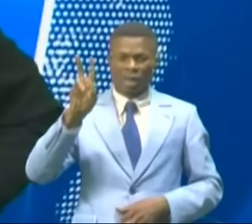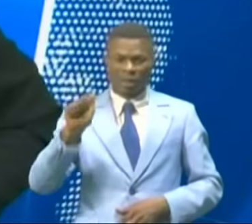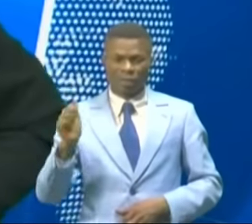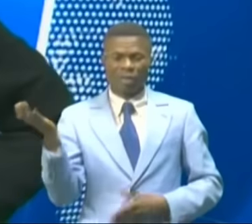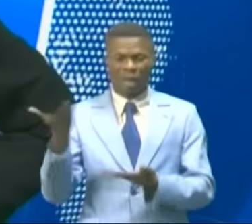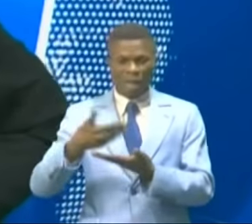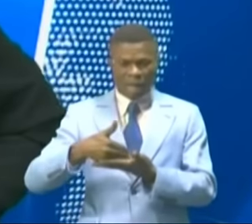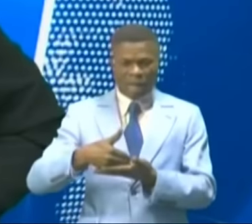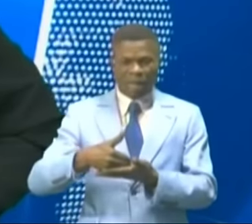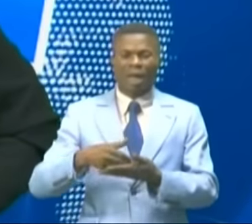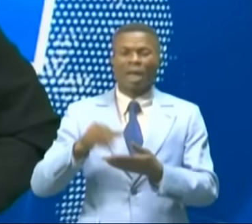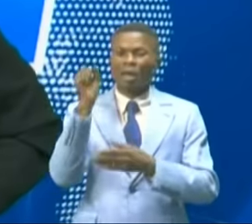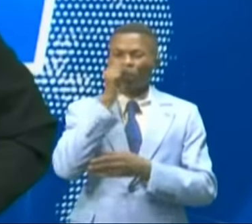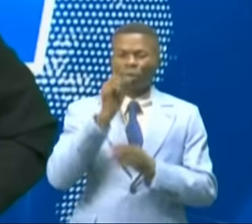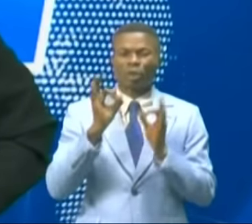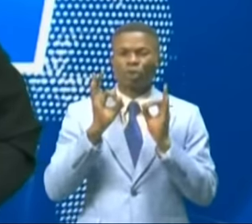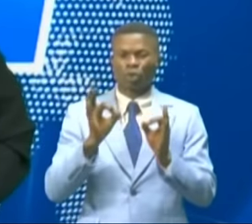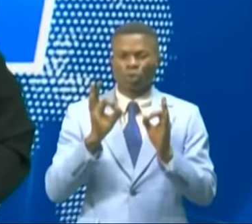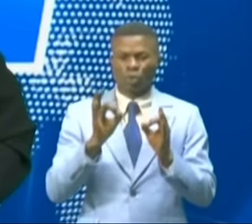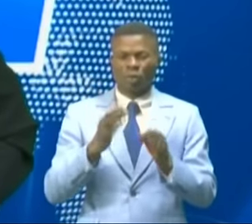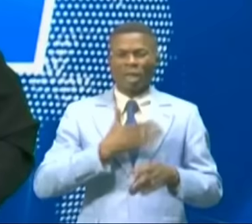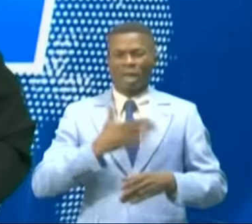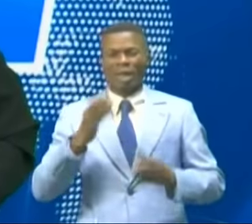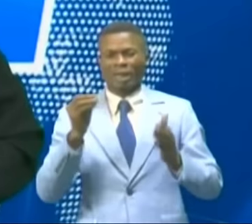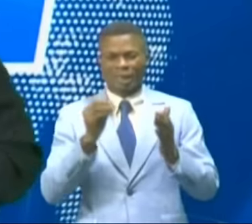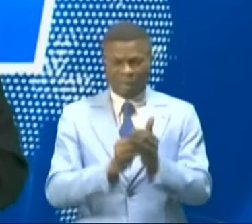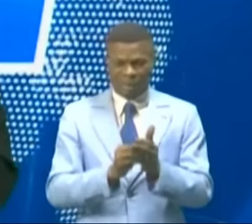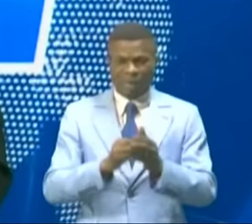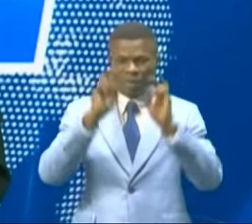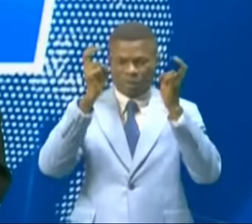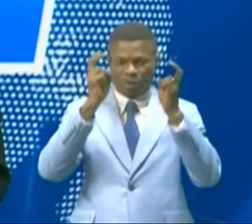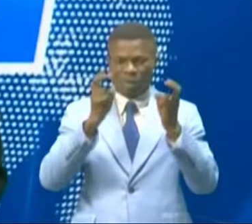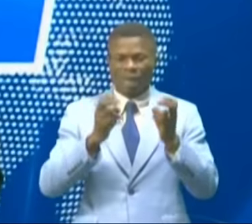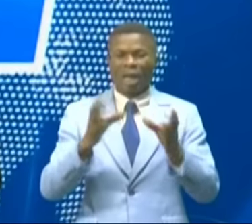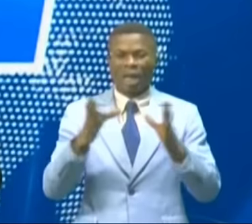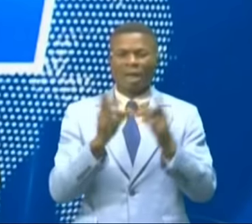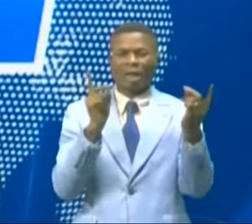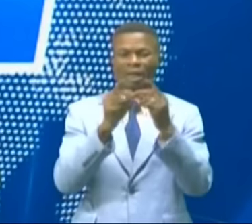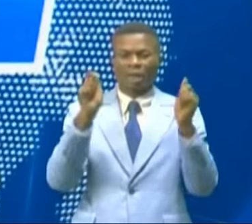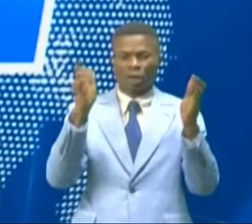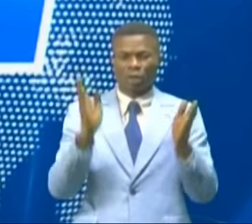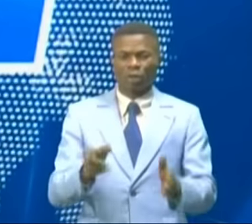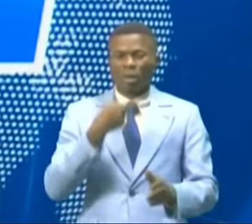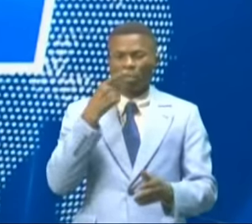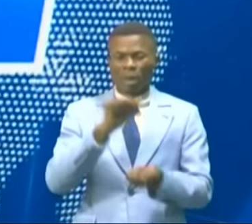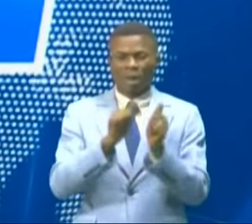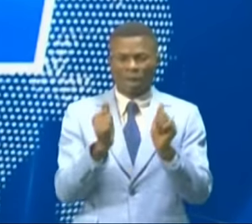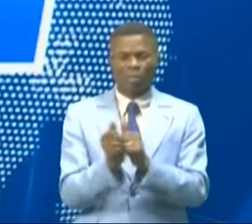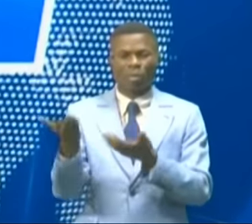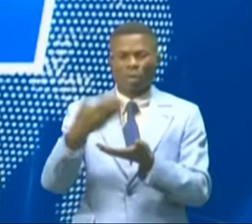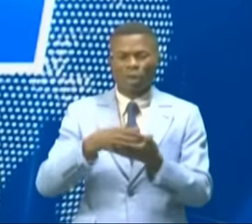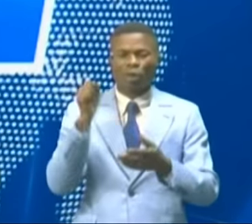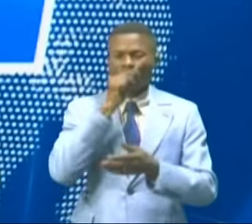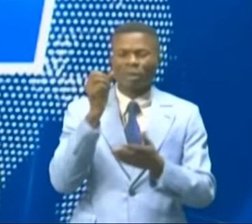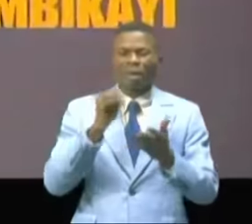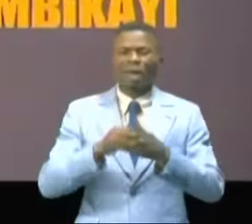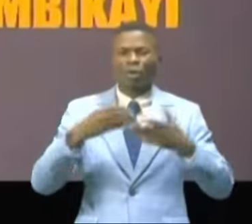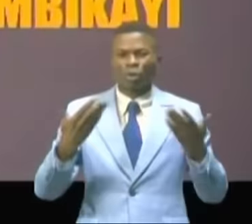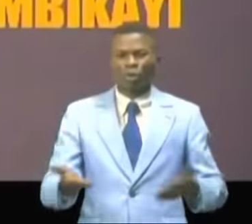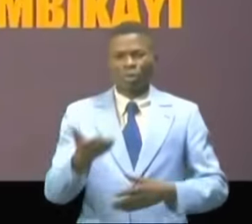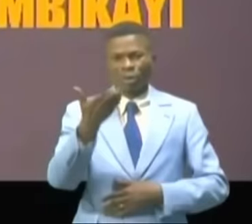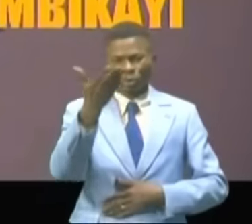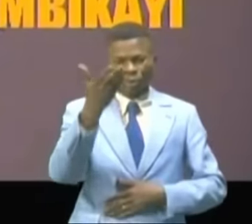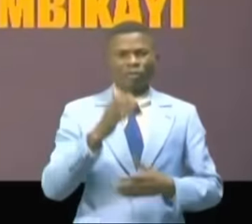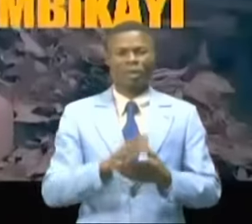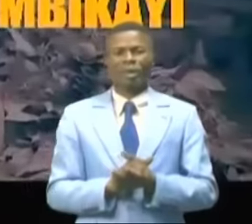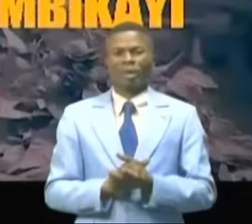avec un nouvel album, Essaye encore. Il était devant la presse pour parler de son retour sur scène.